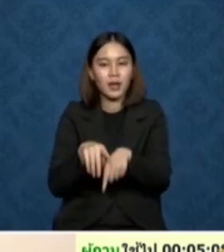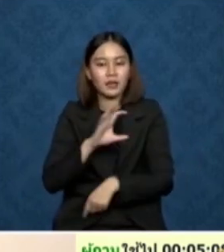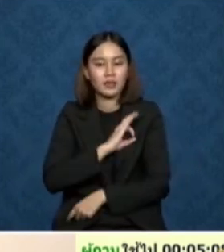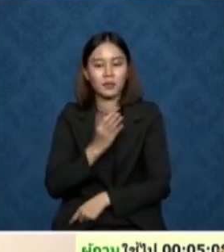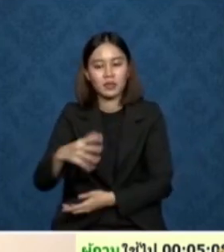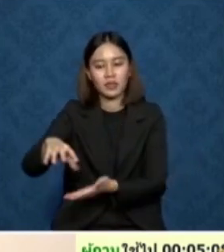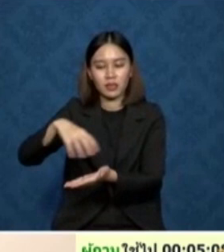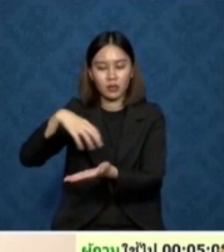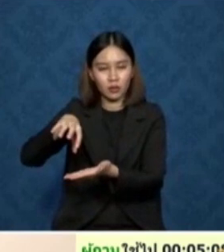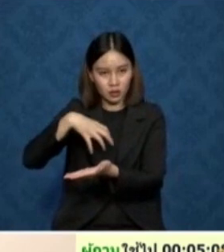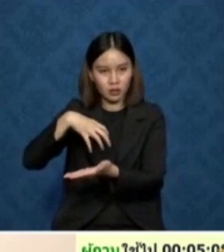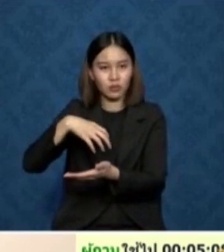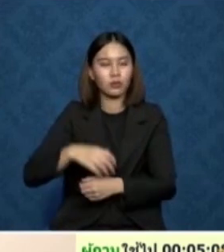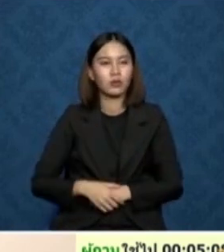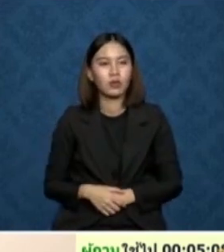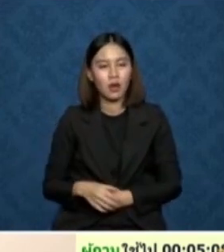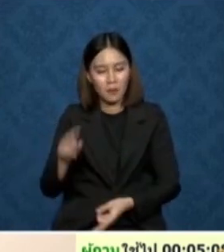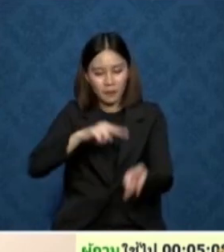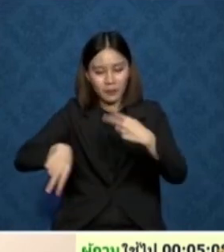สมาชิคได้ก่าหวถึง matéri Gar